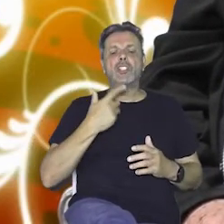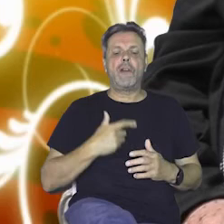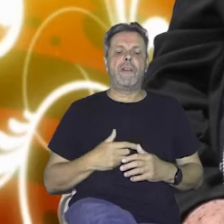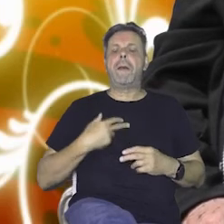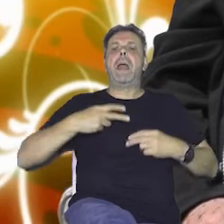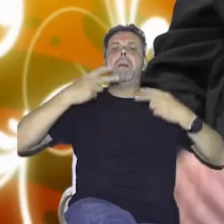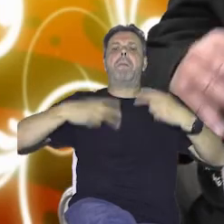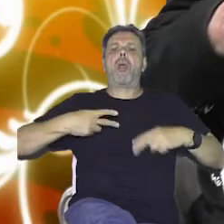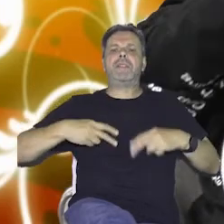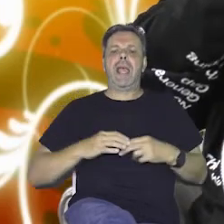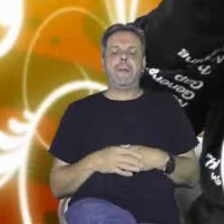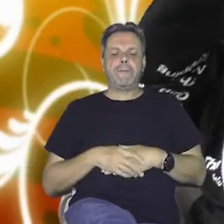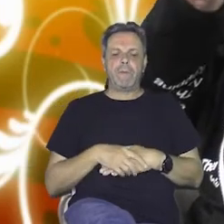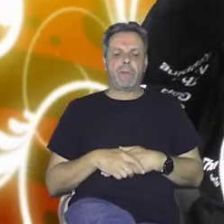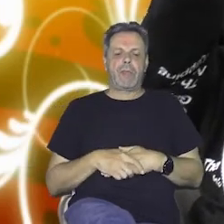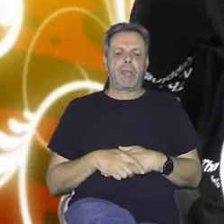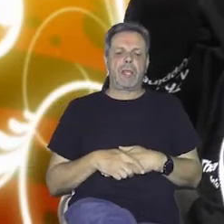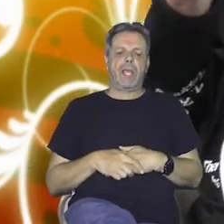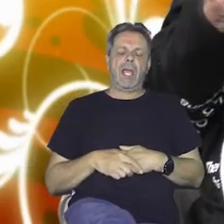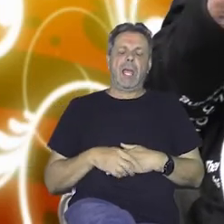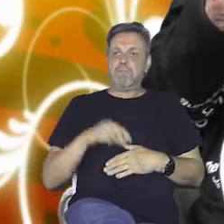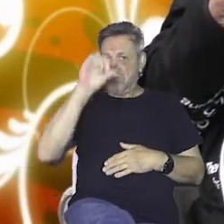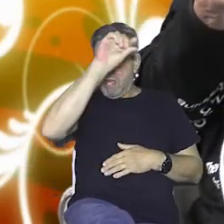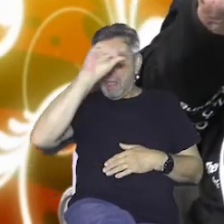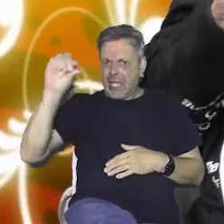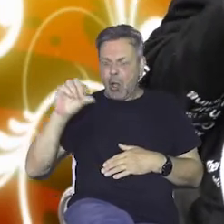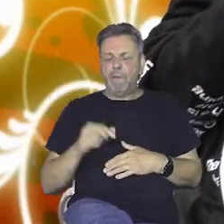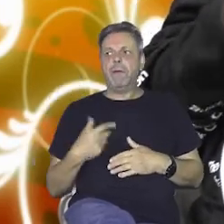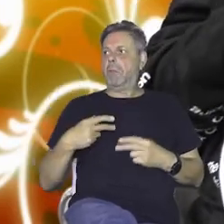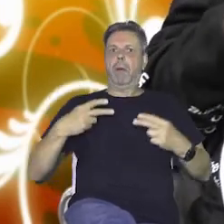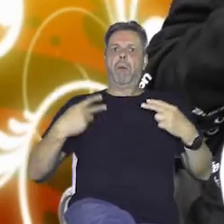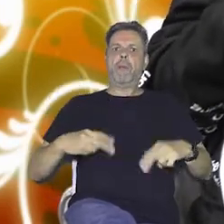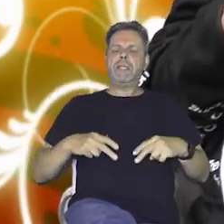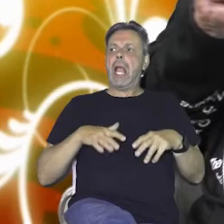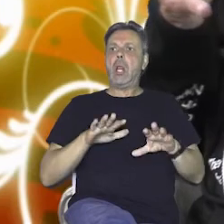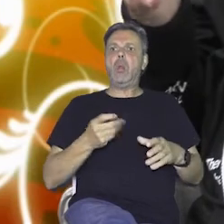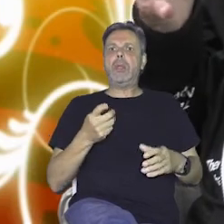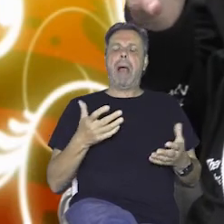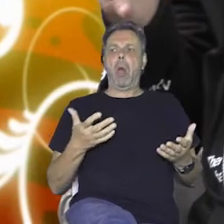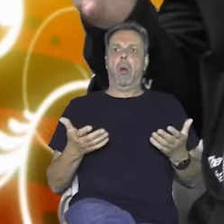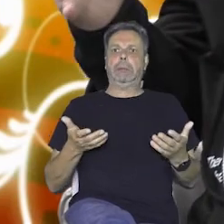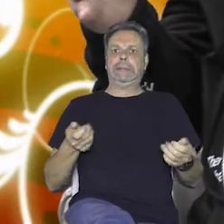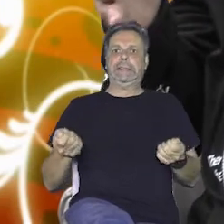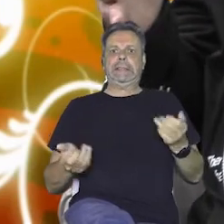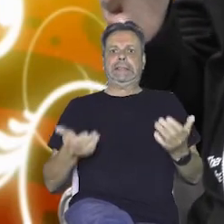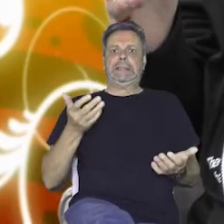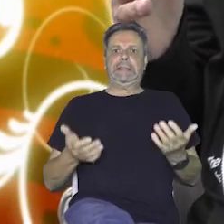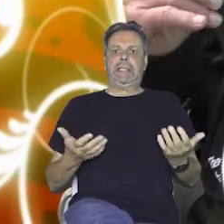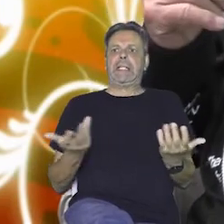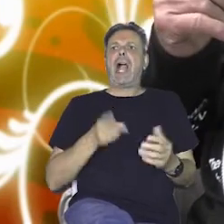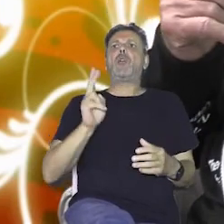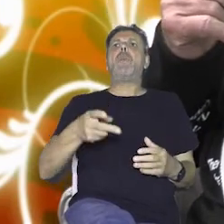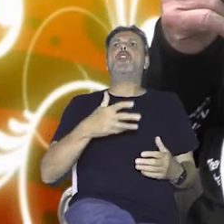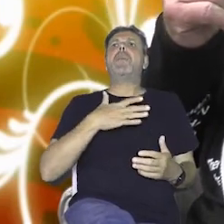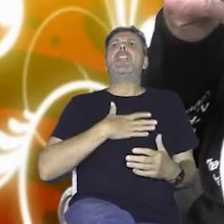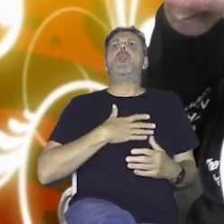se. Bojim se. Sam naslov, kad kažem Bojim se, ljudi malo ono, kako to može biti ljubavna